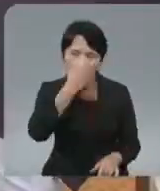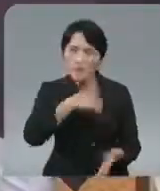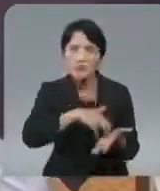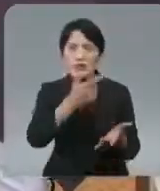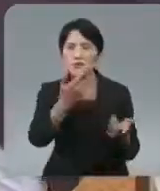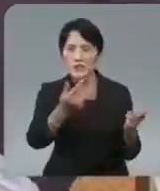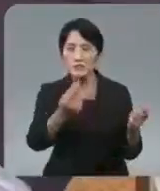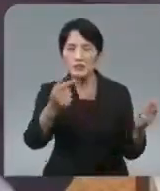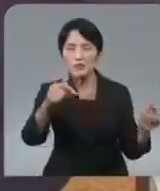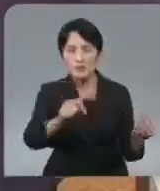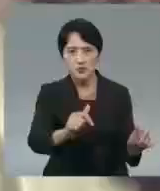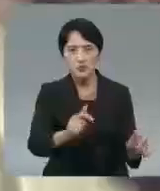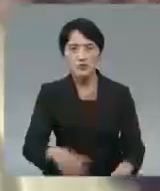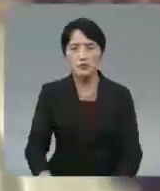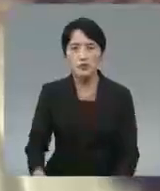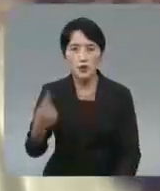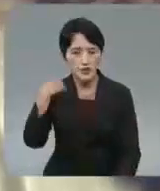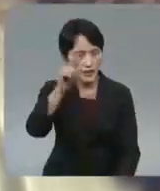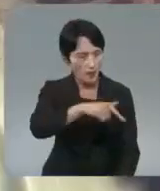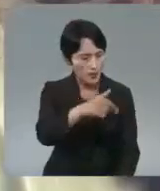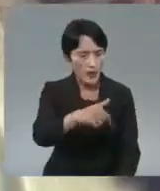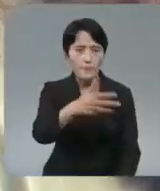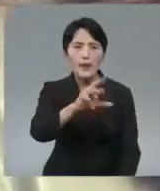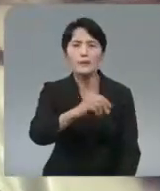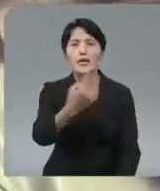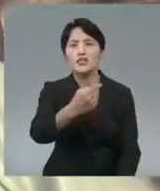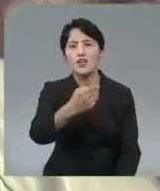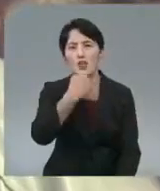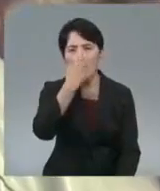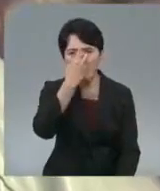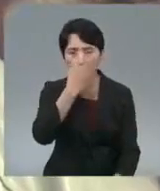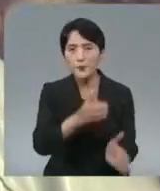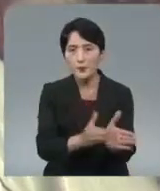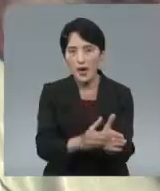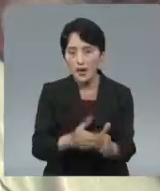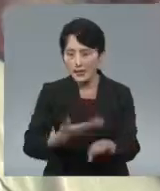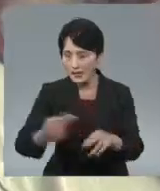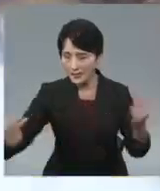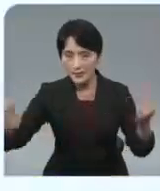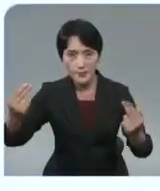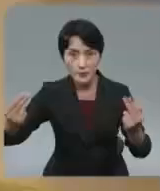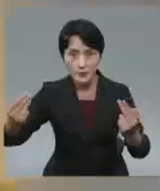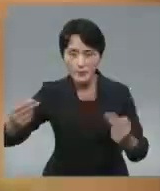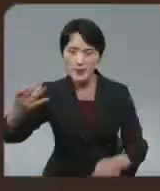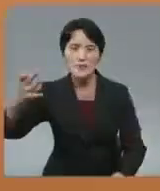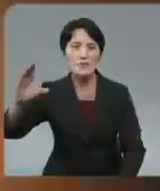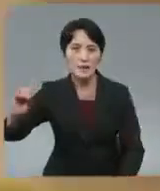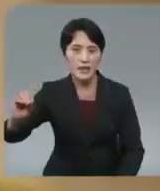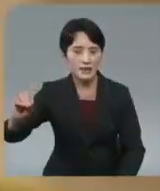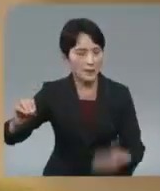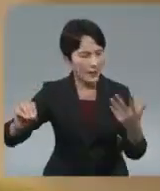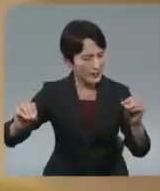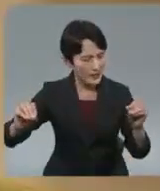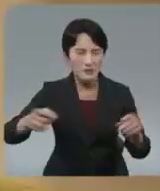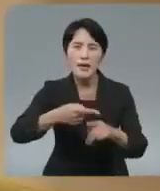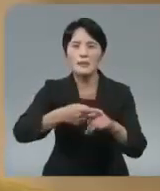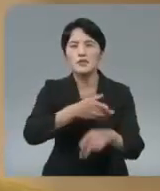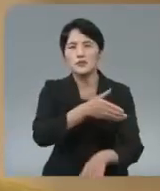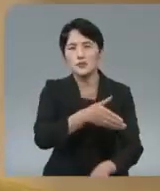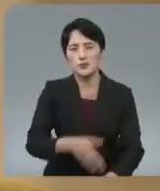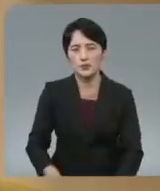enam hari terakhir Korea Selatan pada hari Senin dinihari melaporkan 1418 kasus positif covert 19